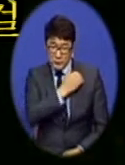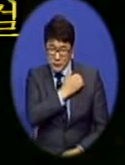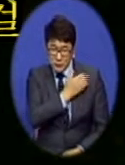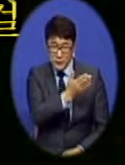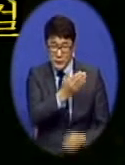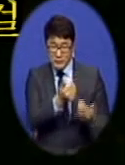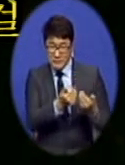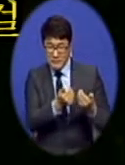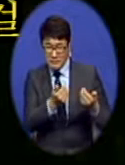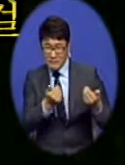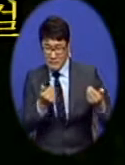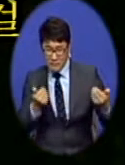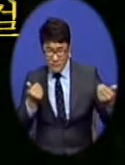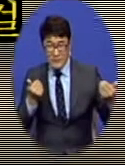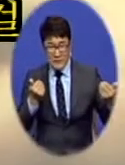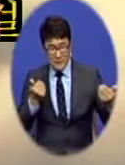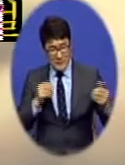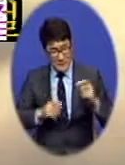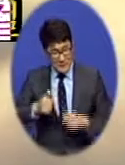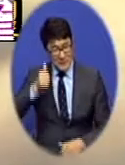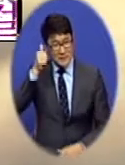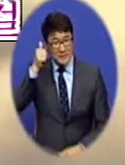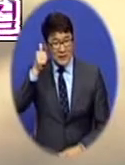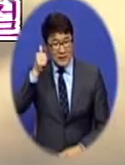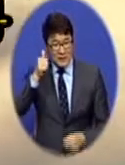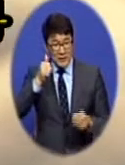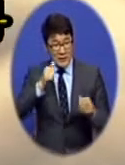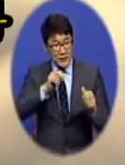차라리 더 멀리 돌걸